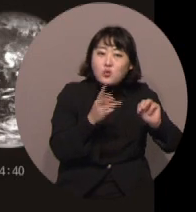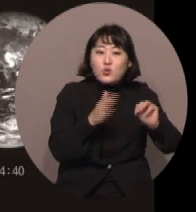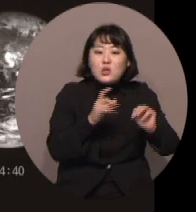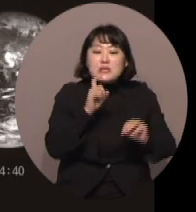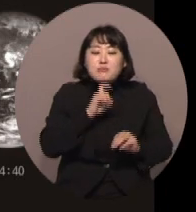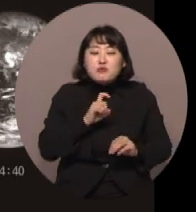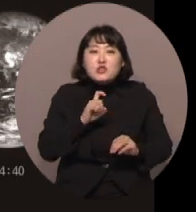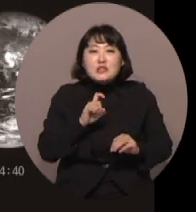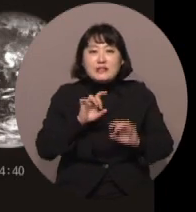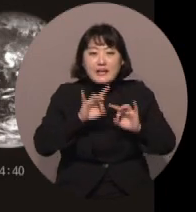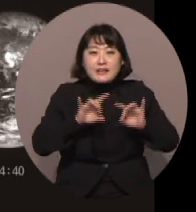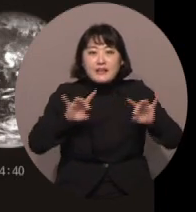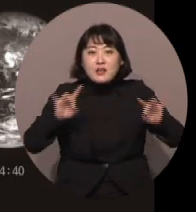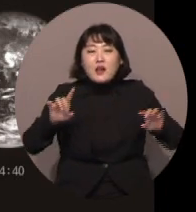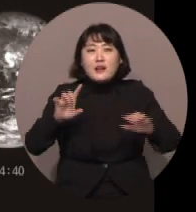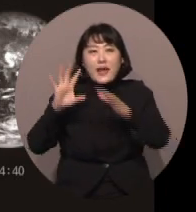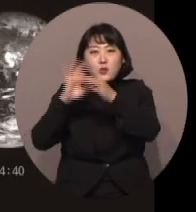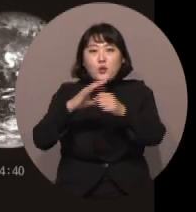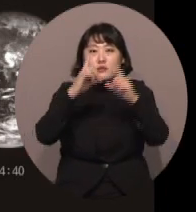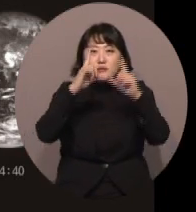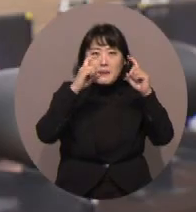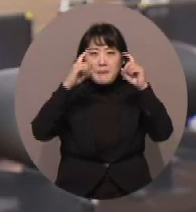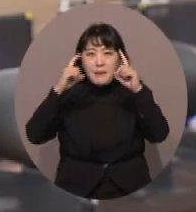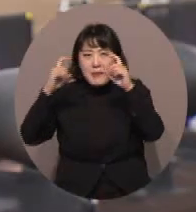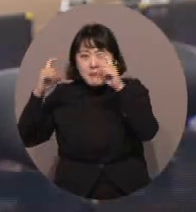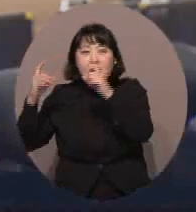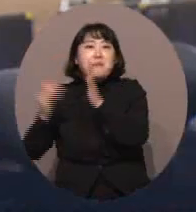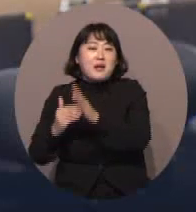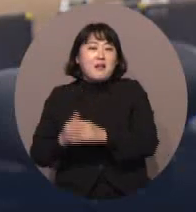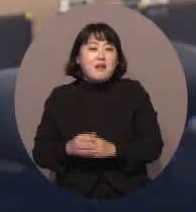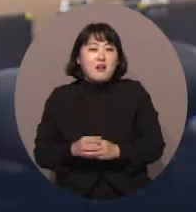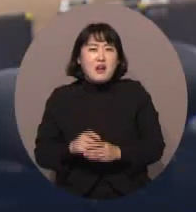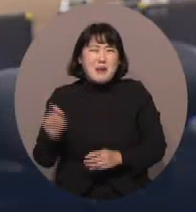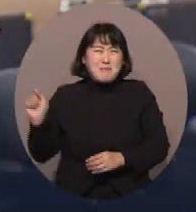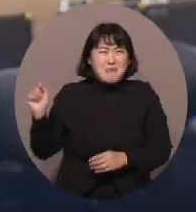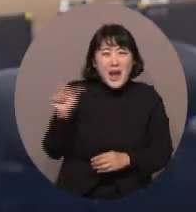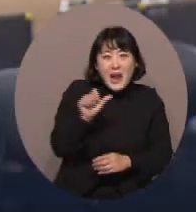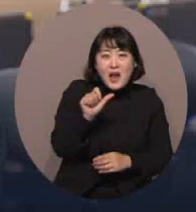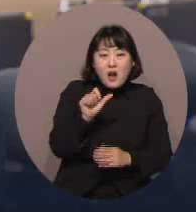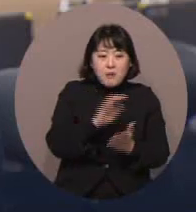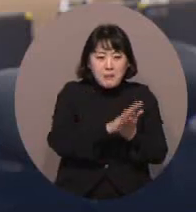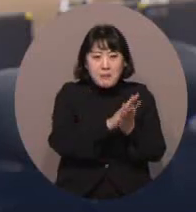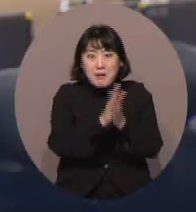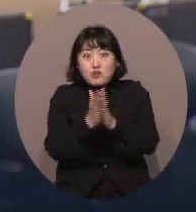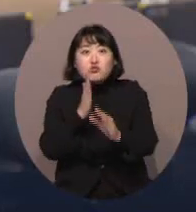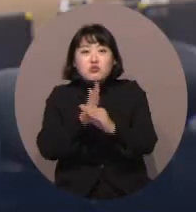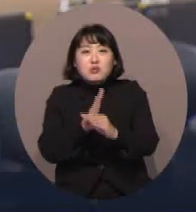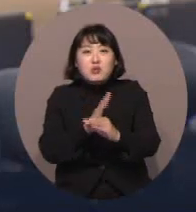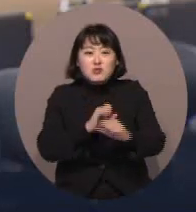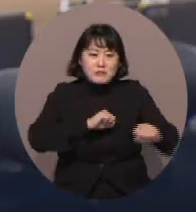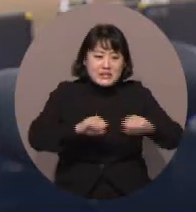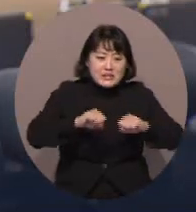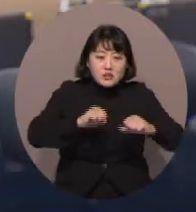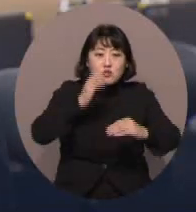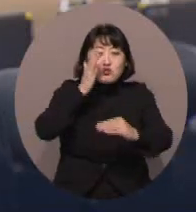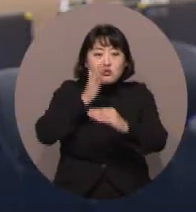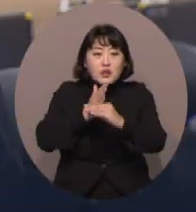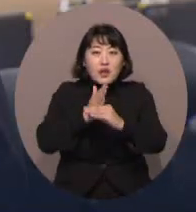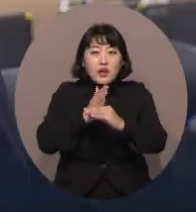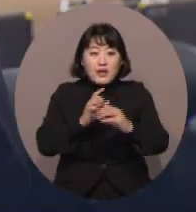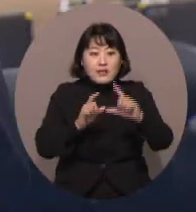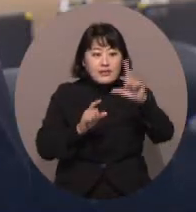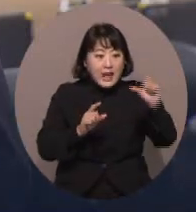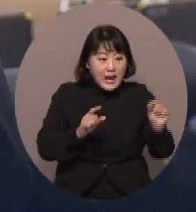단위로 연속 촬영에 성공했습니다. 이렇게 빠른 속도로 이렇게 변하면서 속도가 가면서